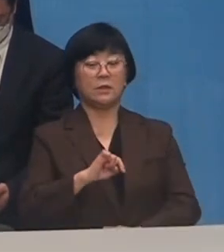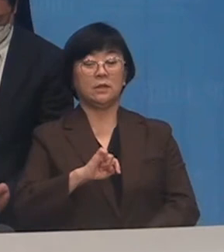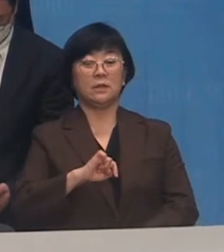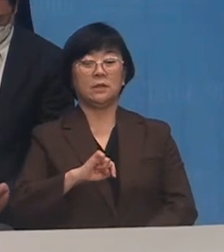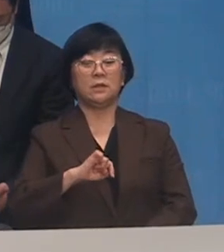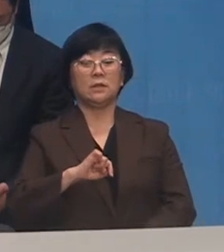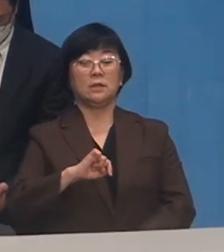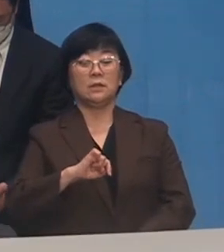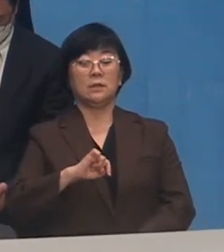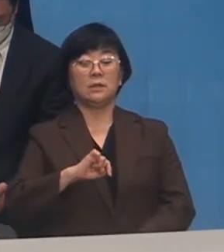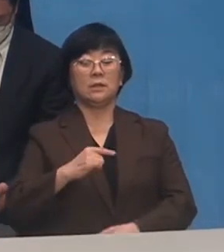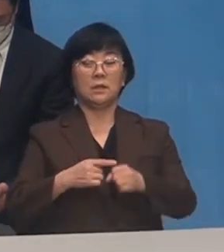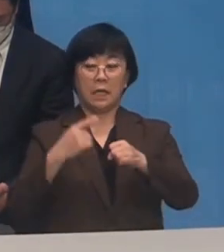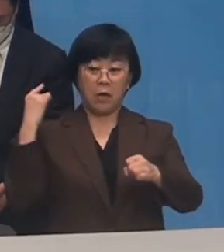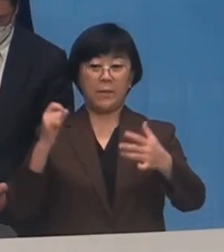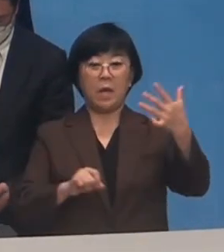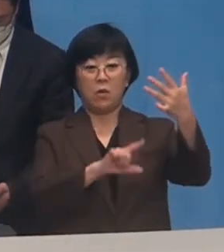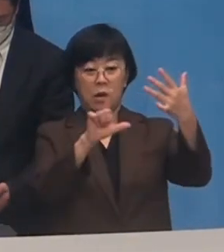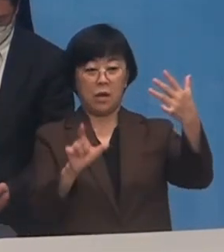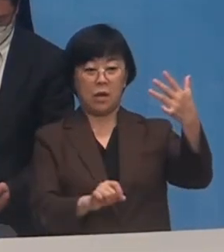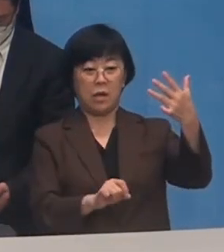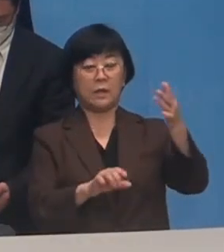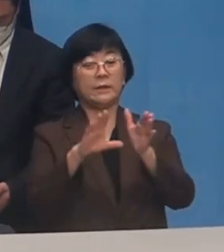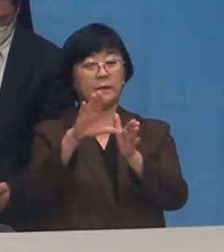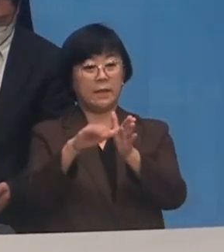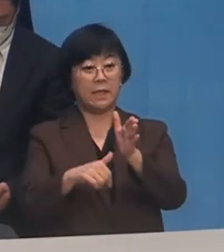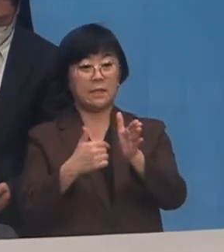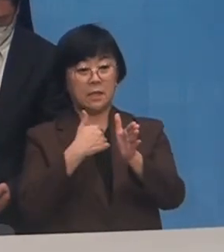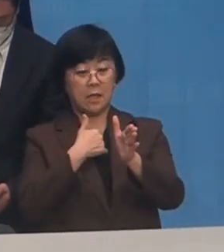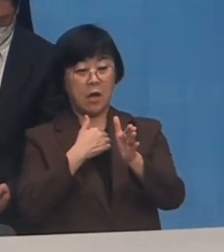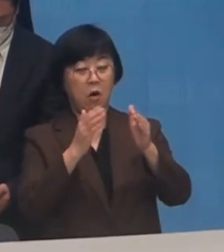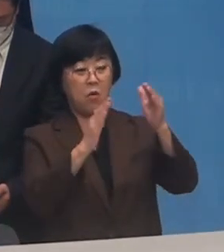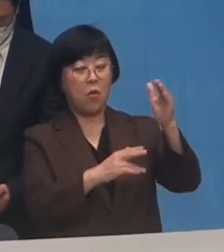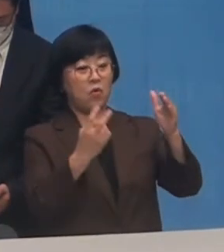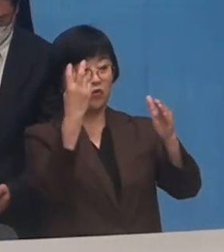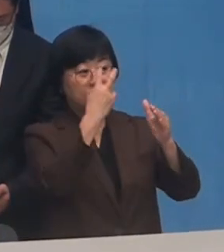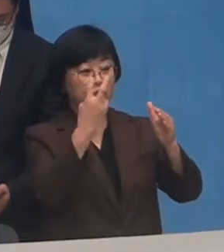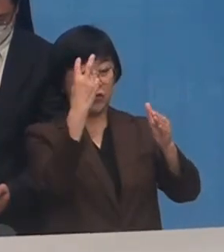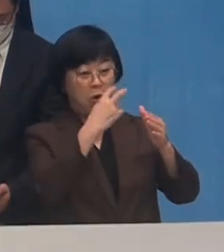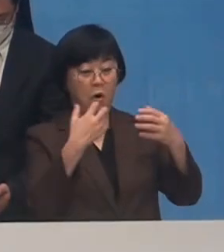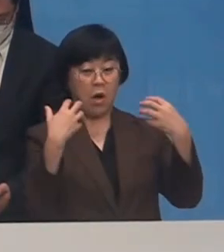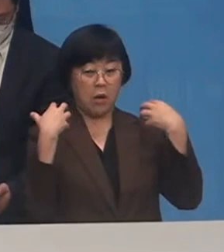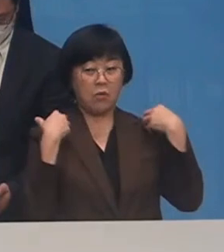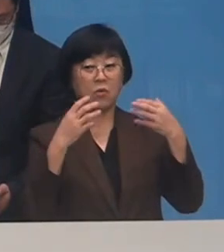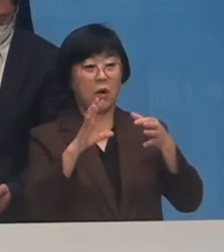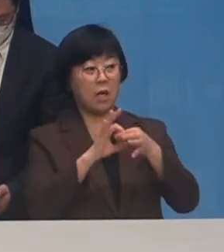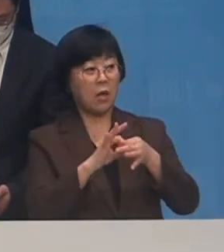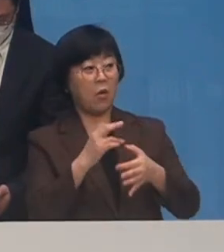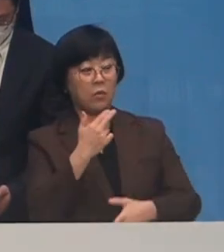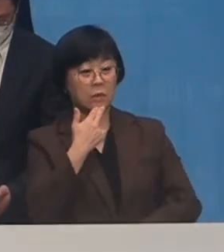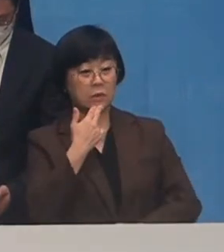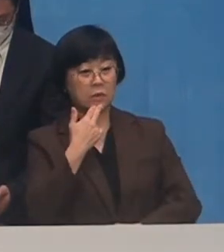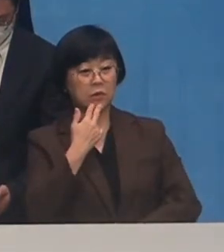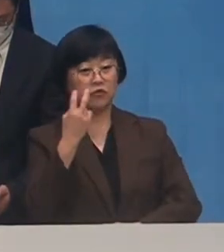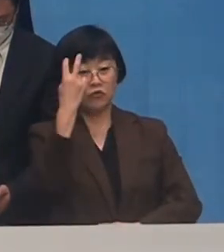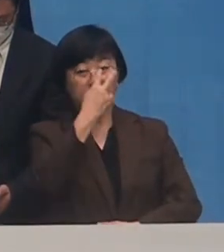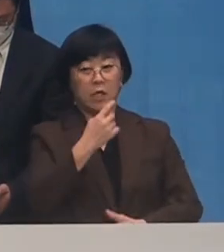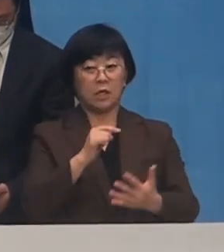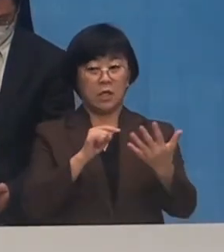작년 8월입니다. 그때 제가 공수처하고 무슨 관계가 있는지 수사 대상도